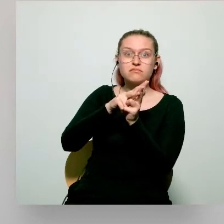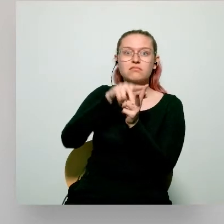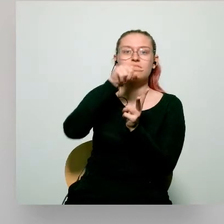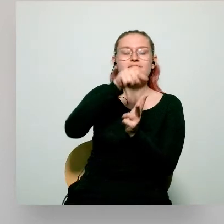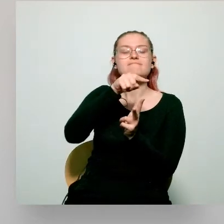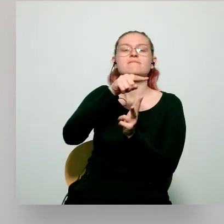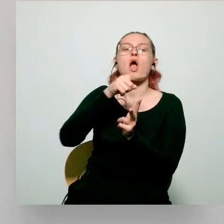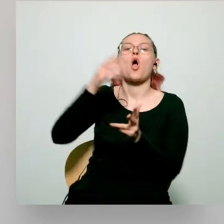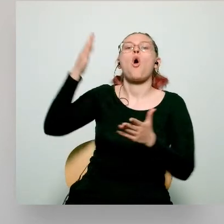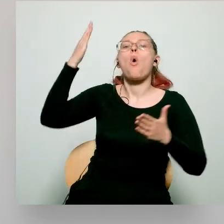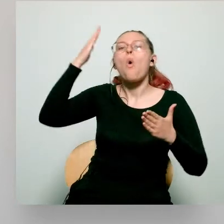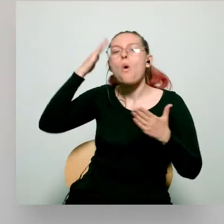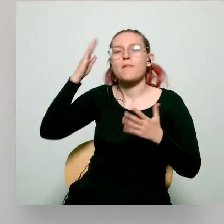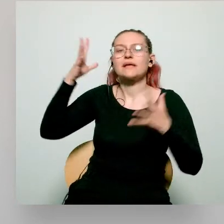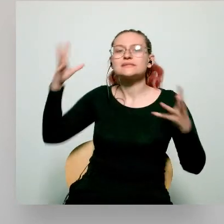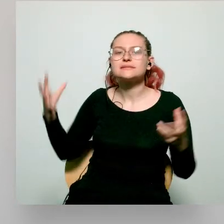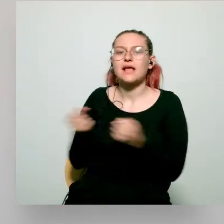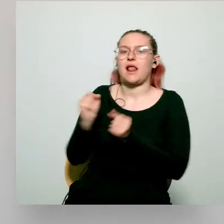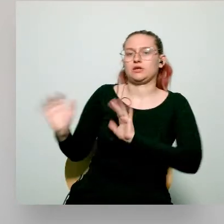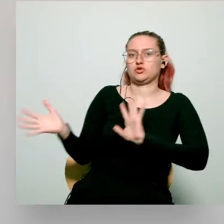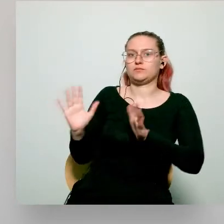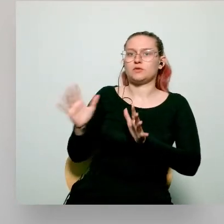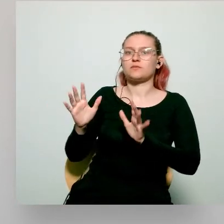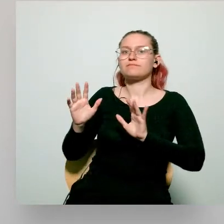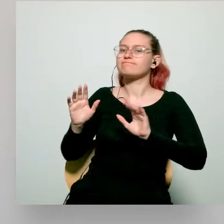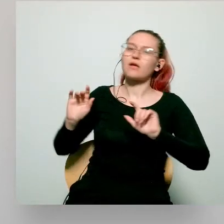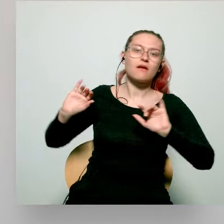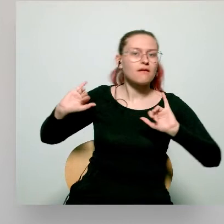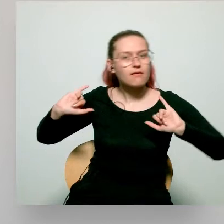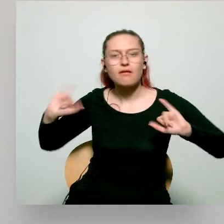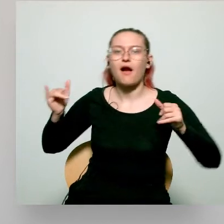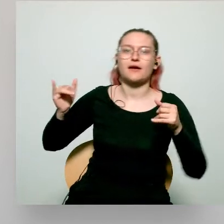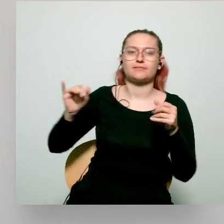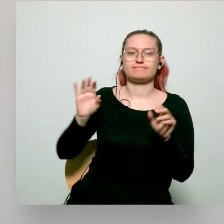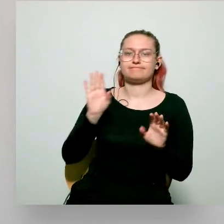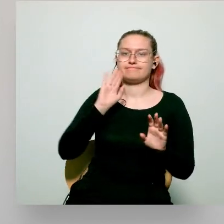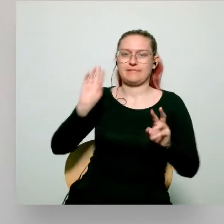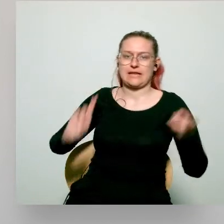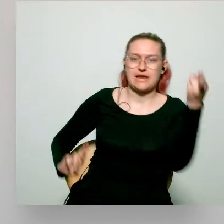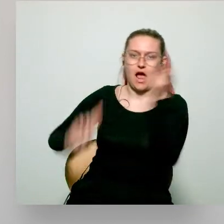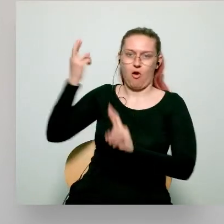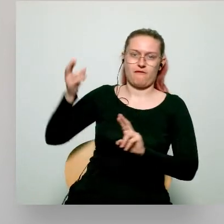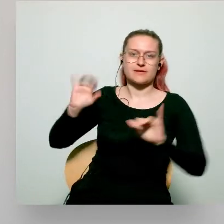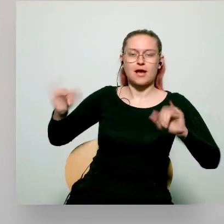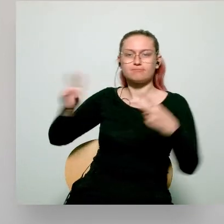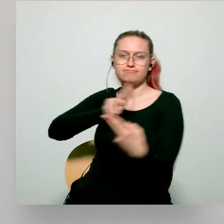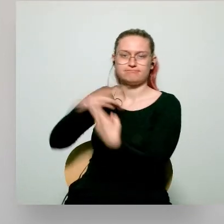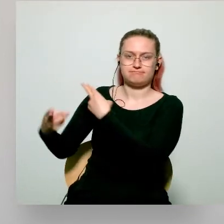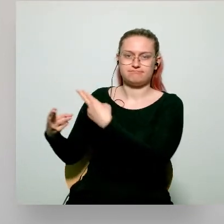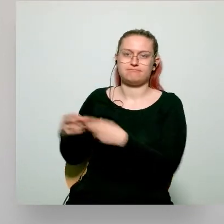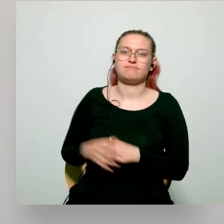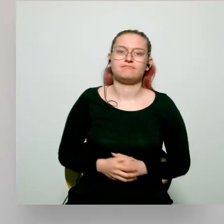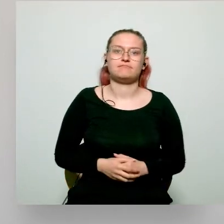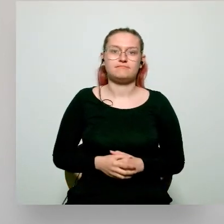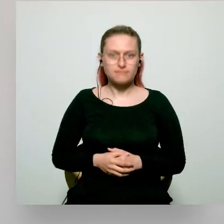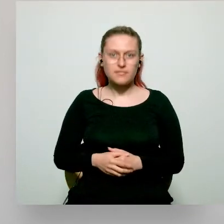umiało znaleźć swój interesujący sposób udzielenia odpowiedzi, który w tak czy inaczej sprowadził się do